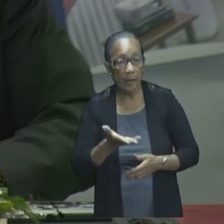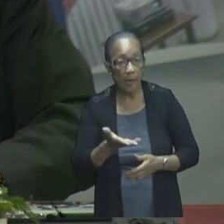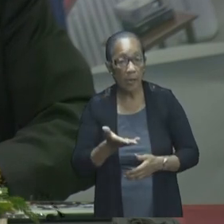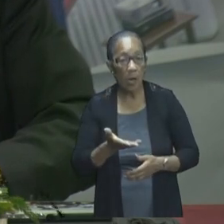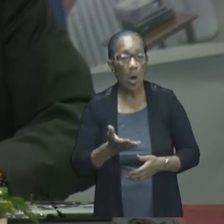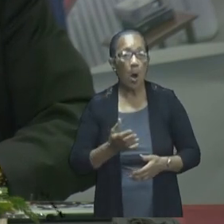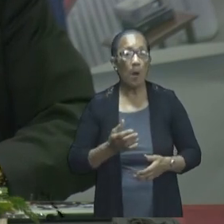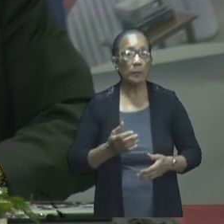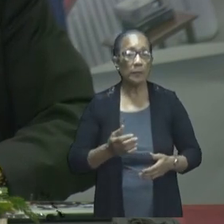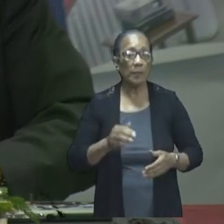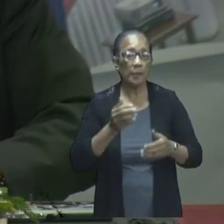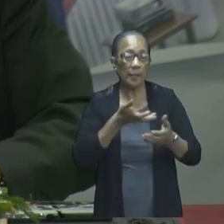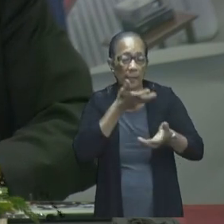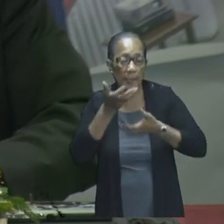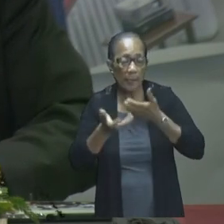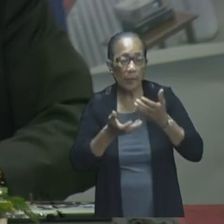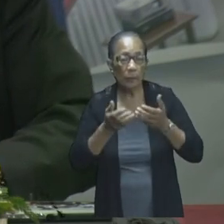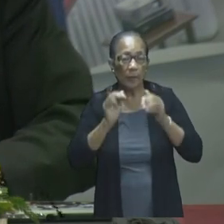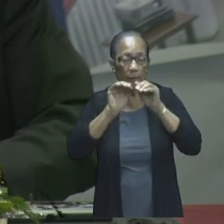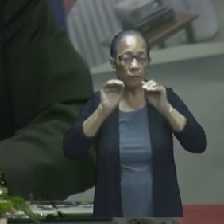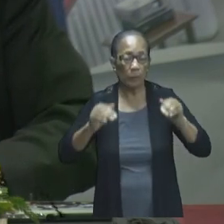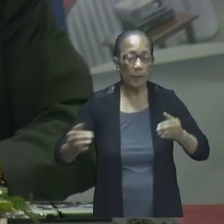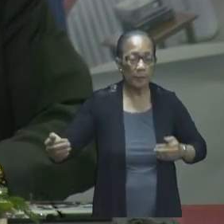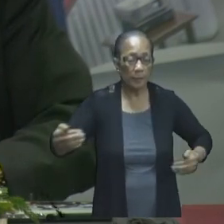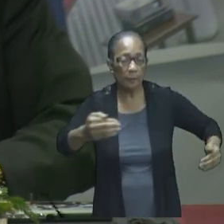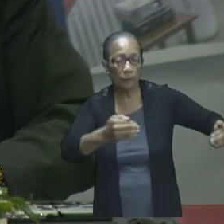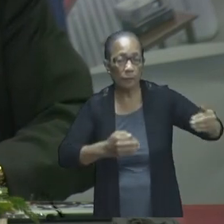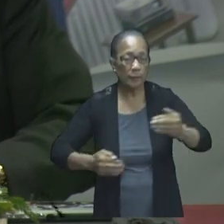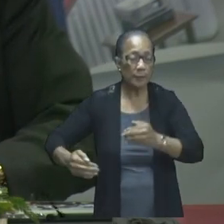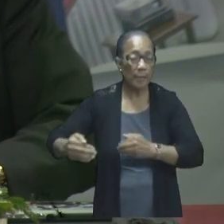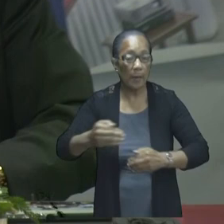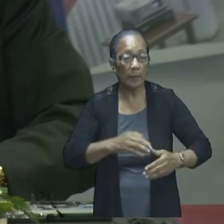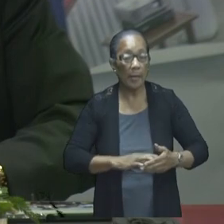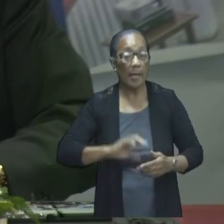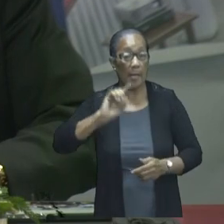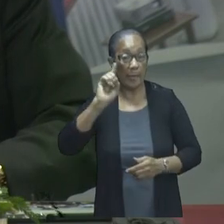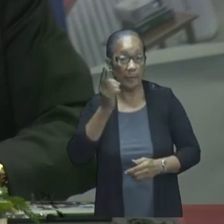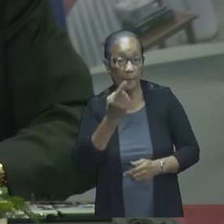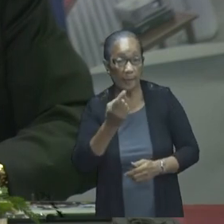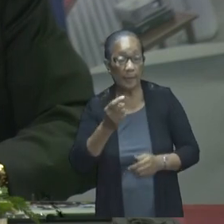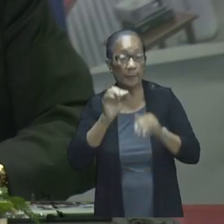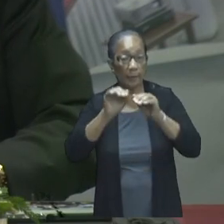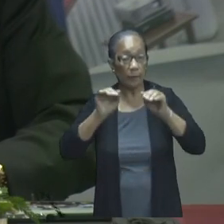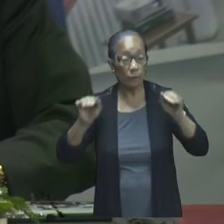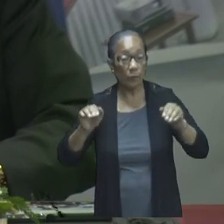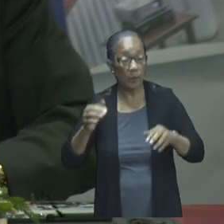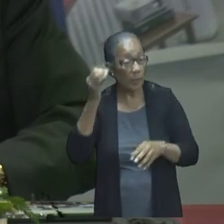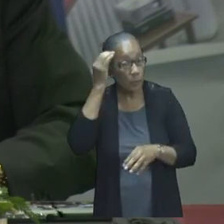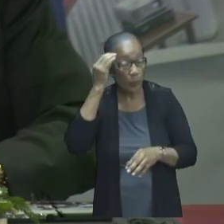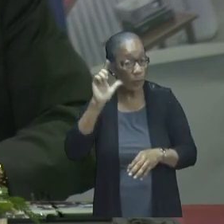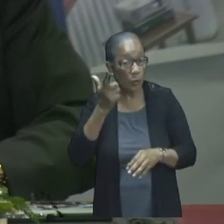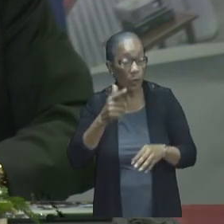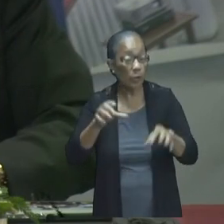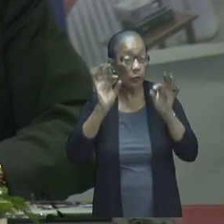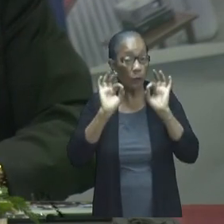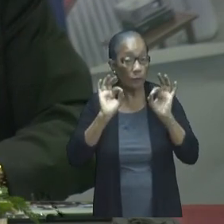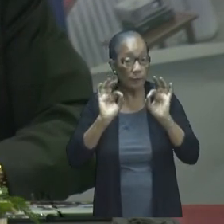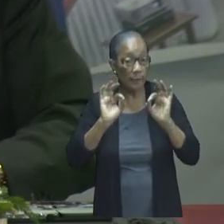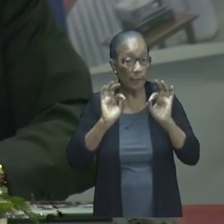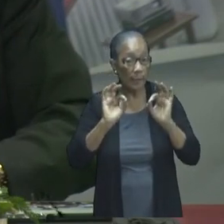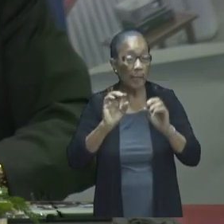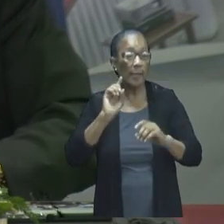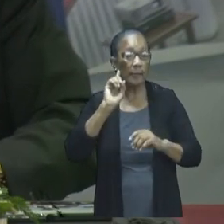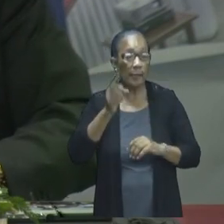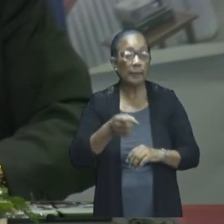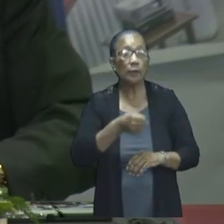en eerst informatie die je krijgt is dat is nog niet officieel maar de eerste informatie die je krijgt namelijk dat een